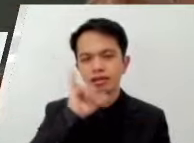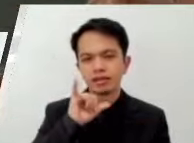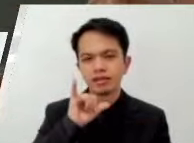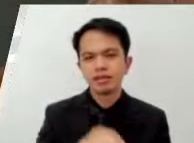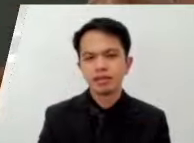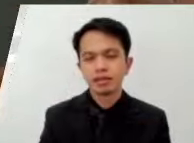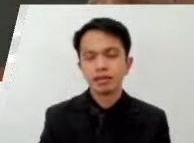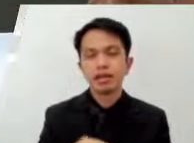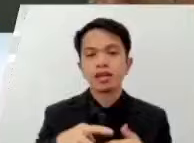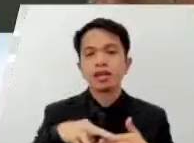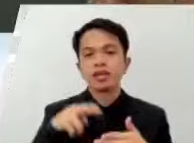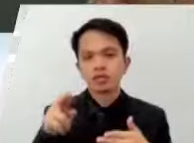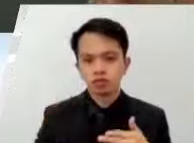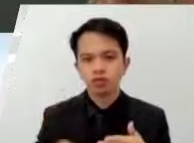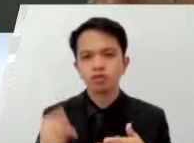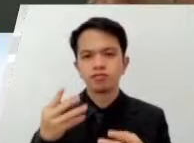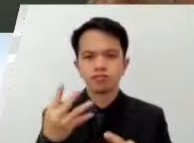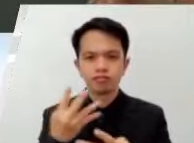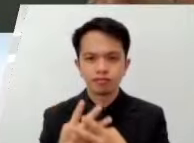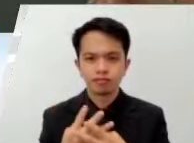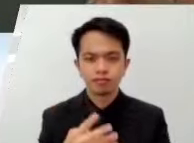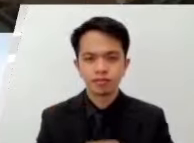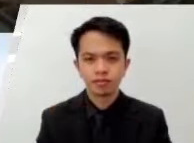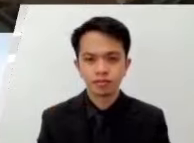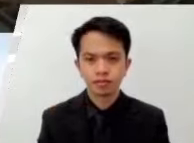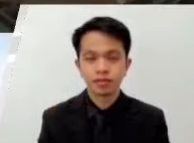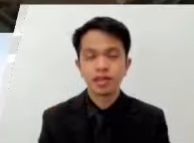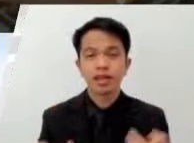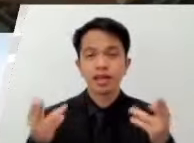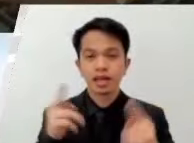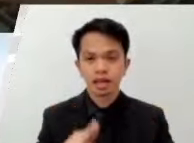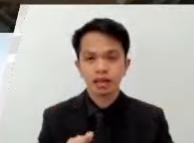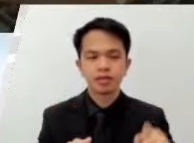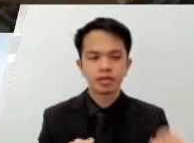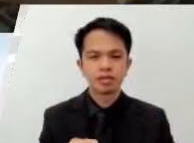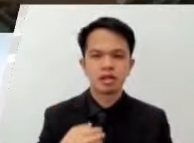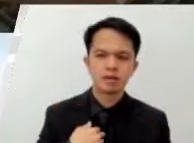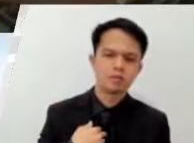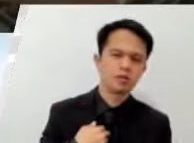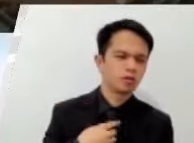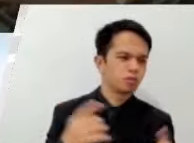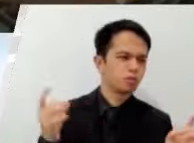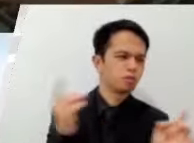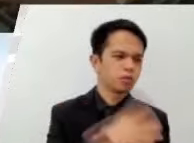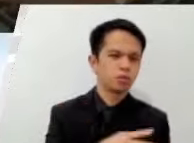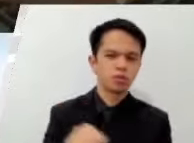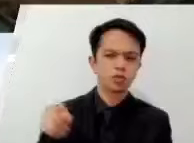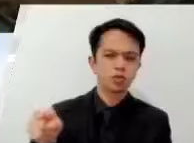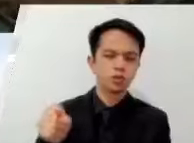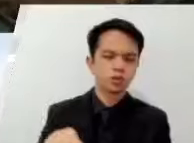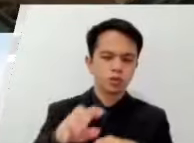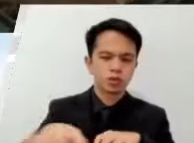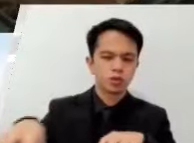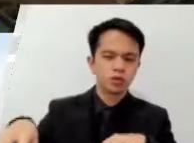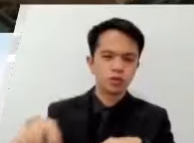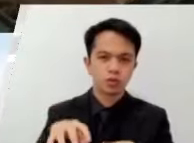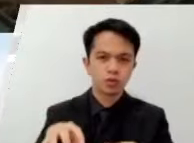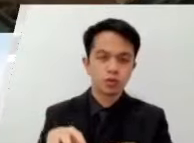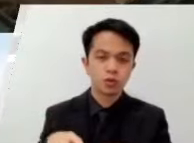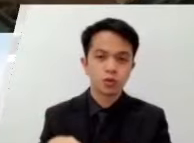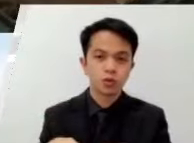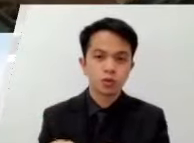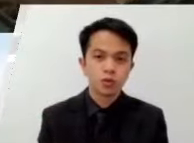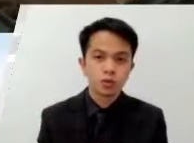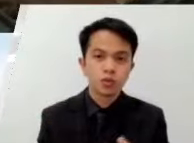kulungan. Initially, meron silang personal grudge ng kanyang kapitbahay and lasing siya